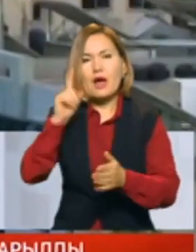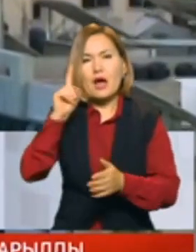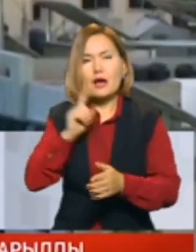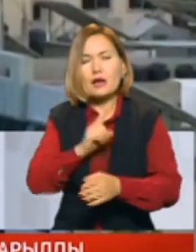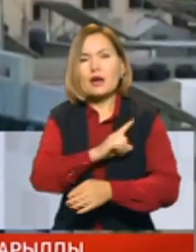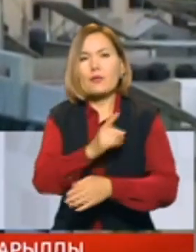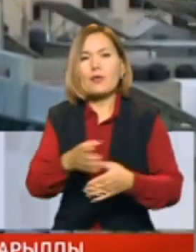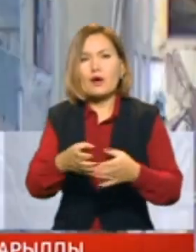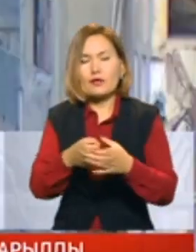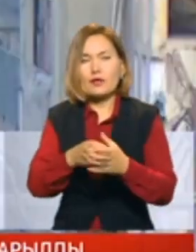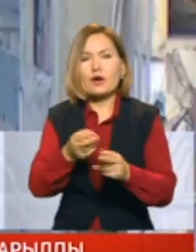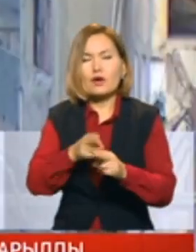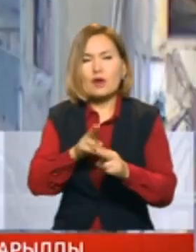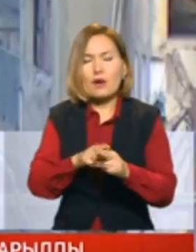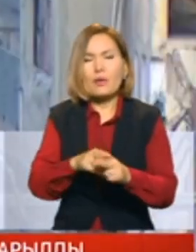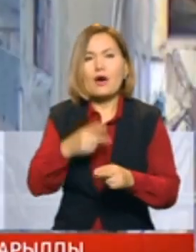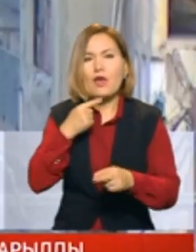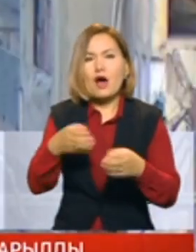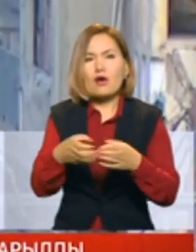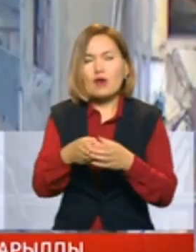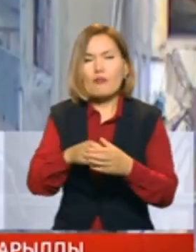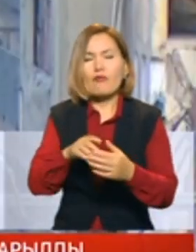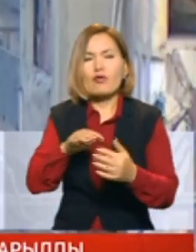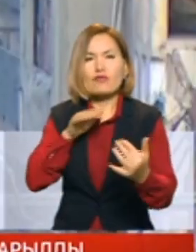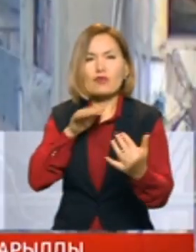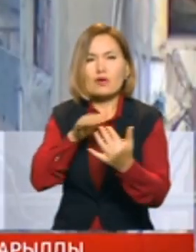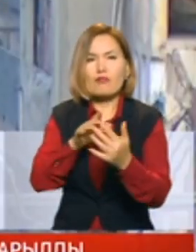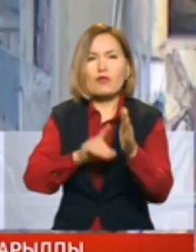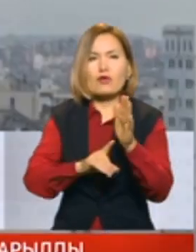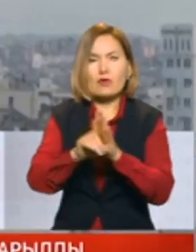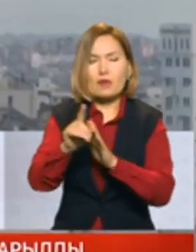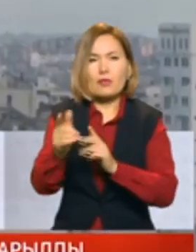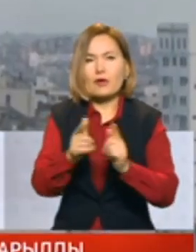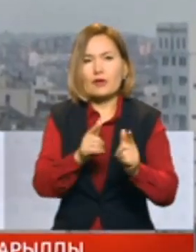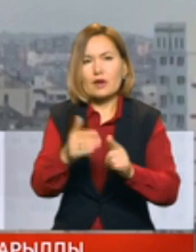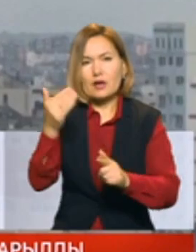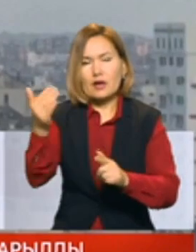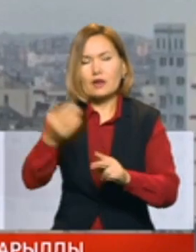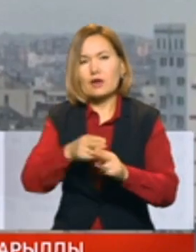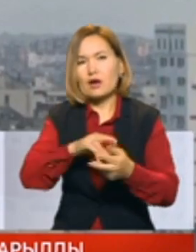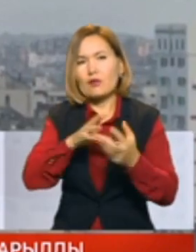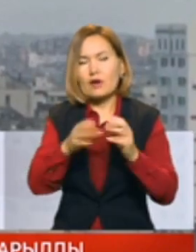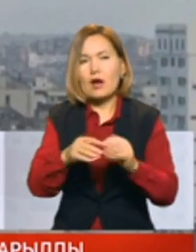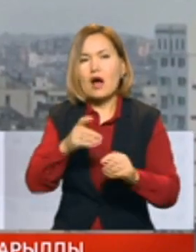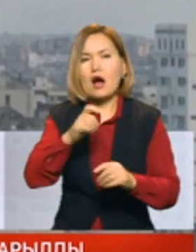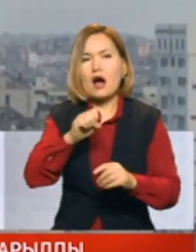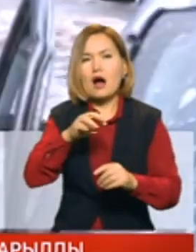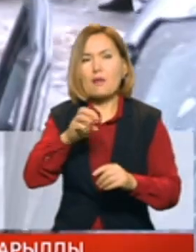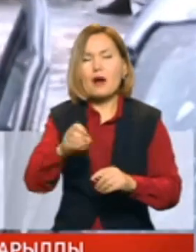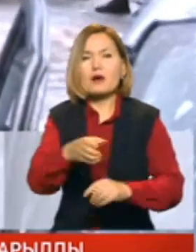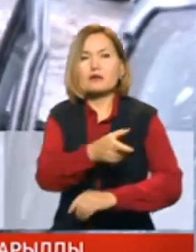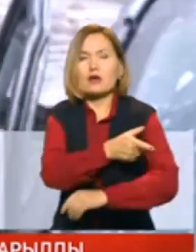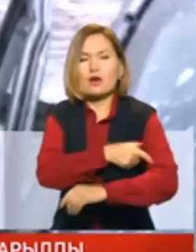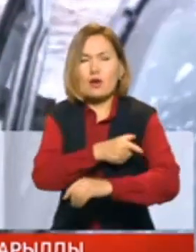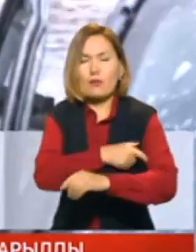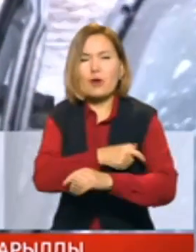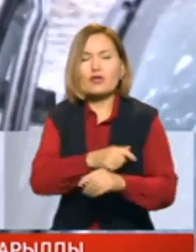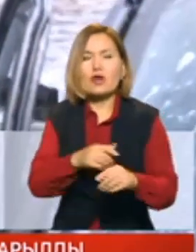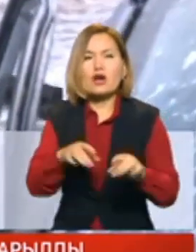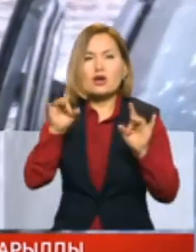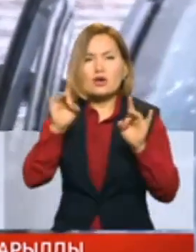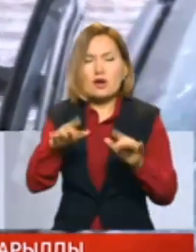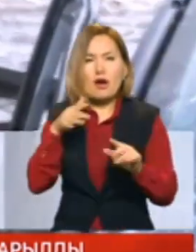күштері қарулы топқа қарсы құрлықты операция бастауға дайындалып жатыр. Соңғы мәліметтерге қарағанда Хамас мүшелерінің тұтқиылдан жасаған